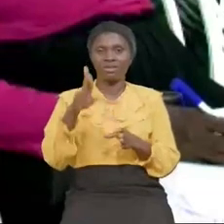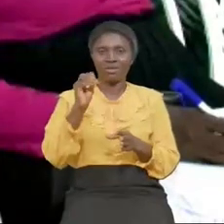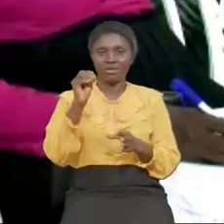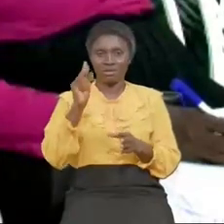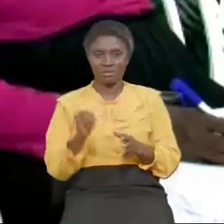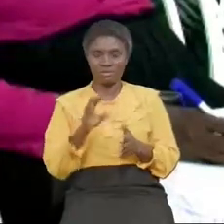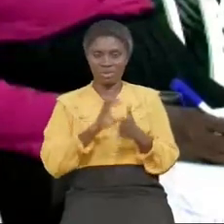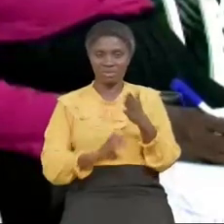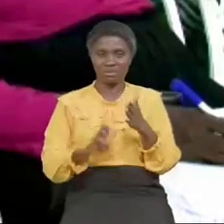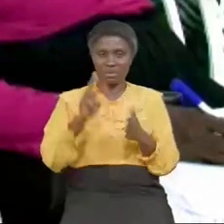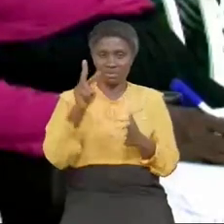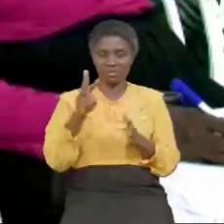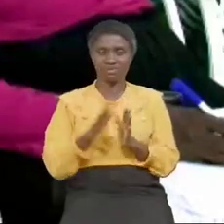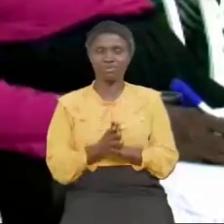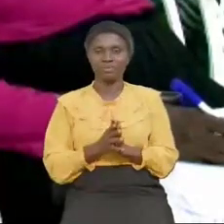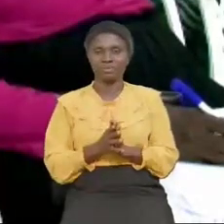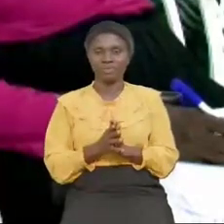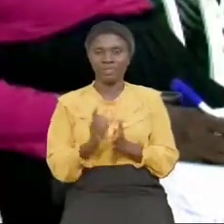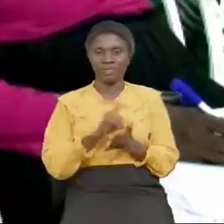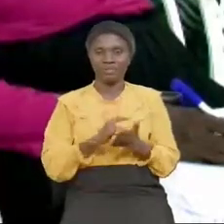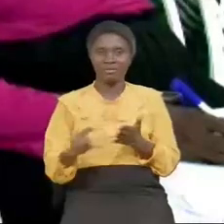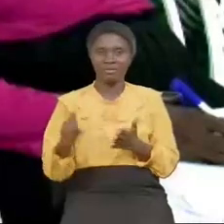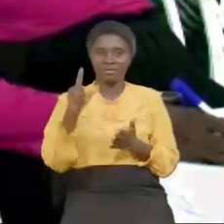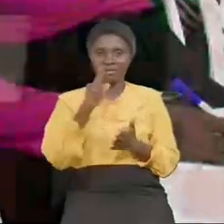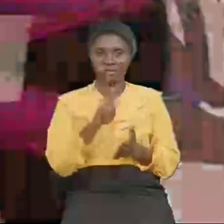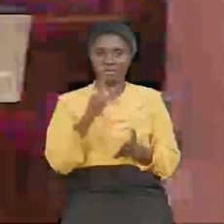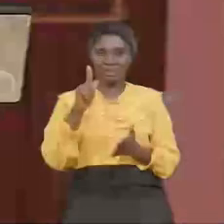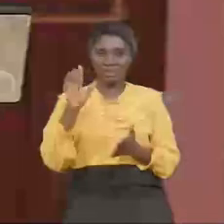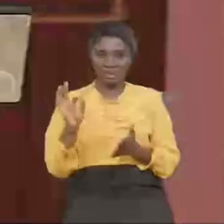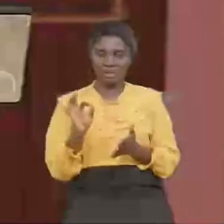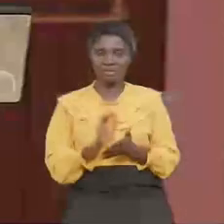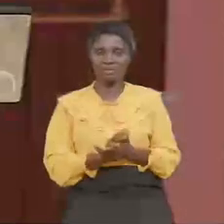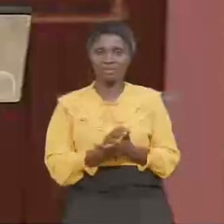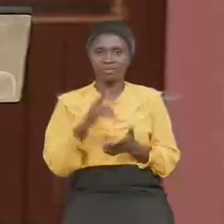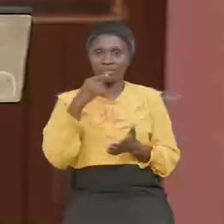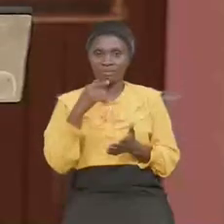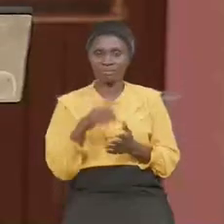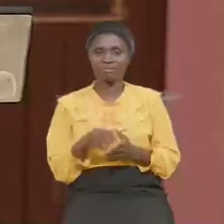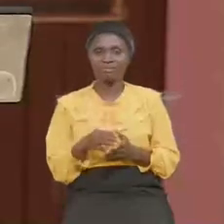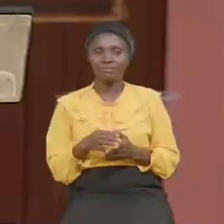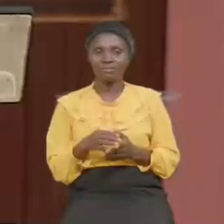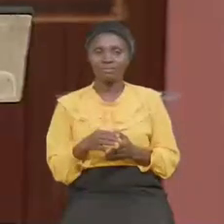chapitre 2, lisons le verset 29. Romains 2, verset 29.